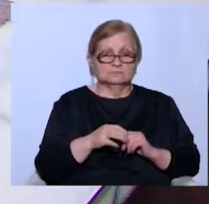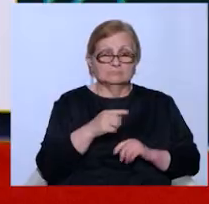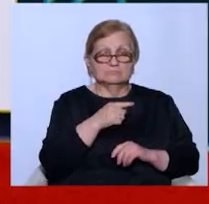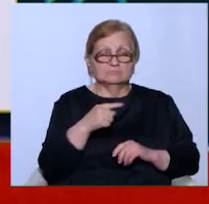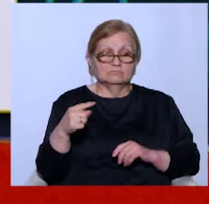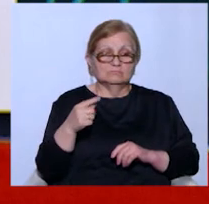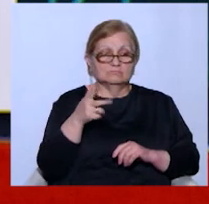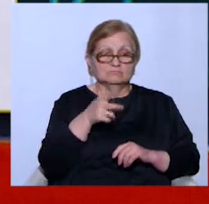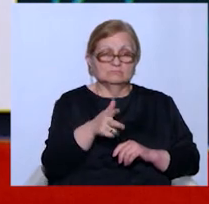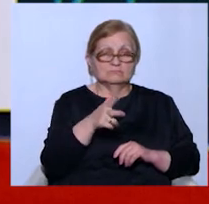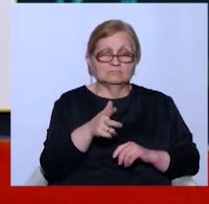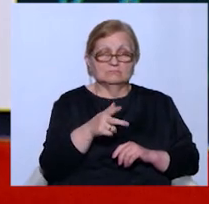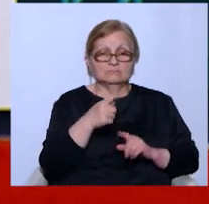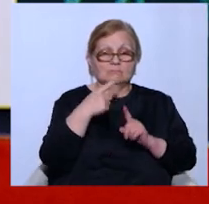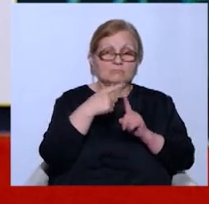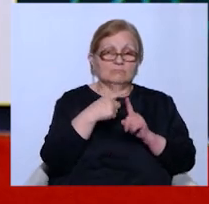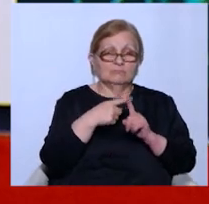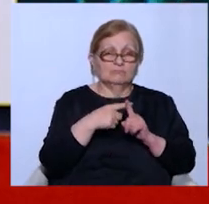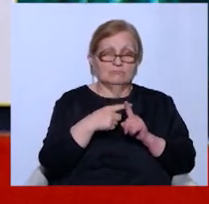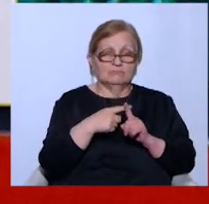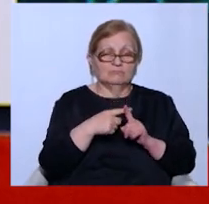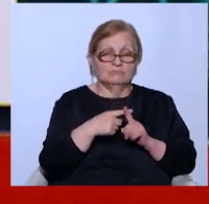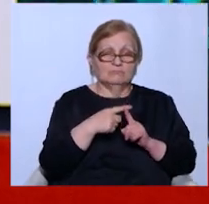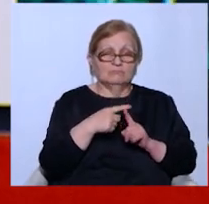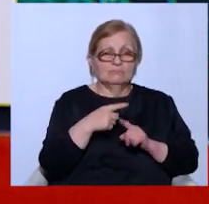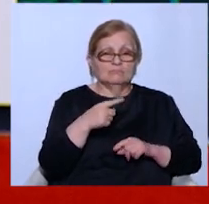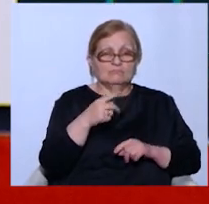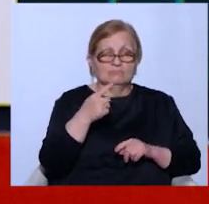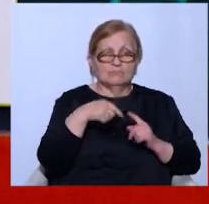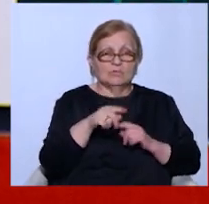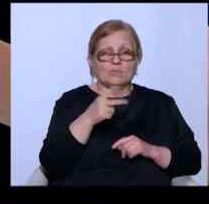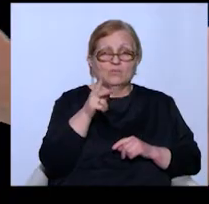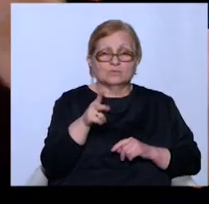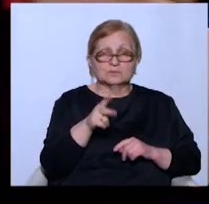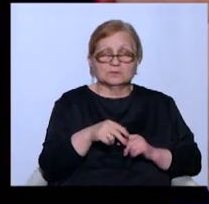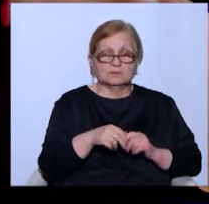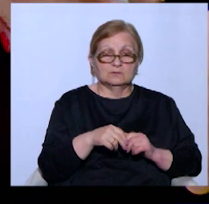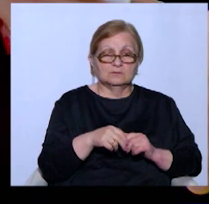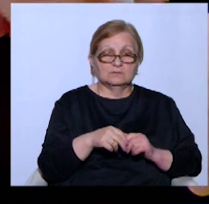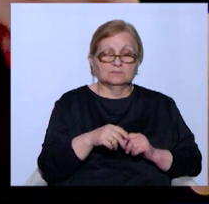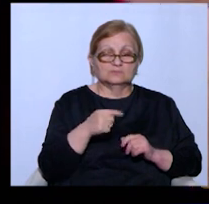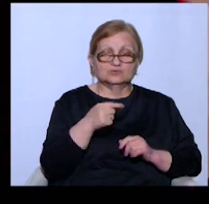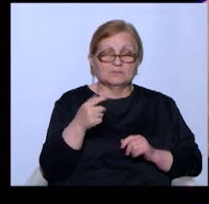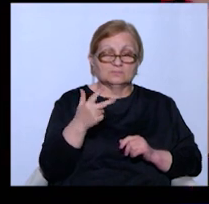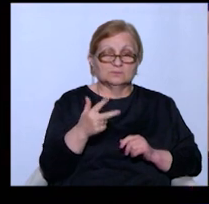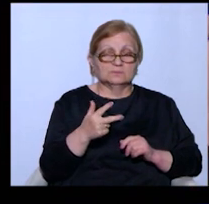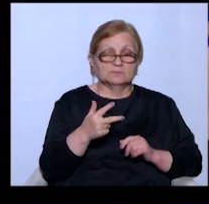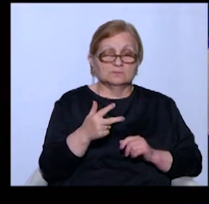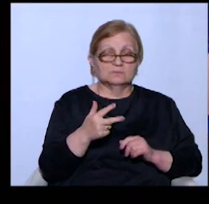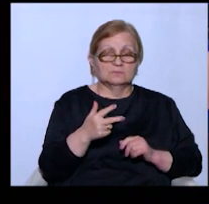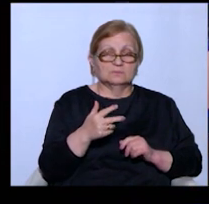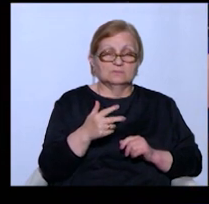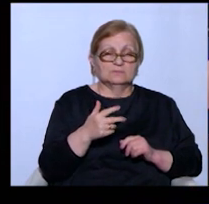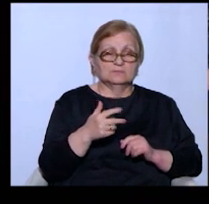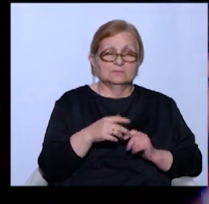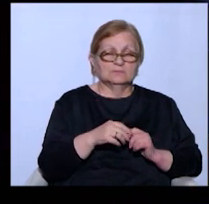მინუს 3000 პლუს 1000 არის მინუს 2000 შეფარდებული 3-თან არის x მერთედი.